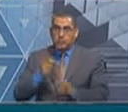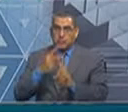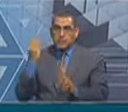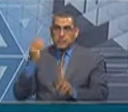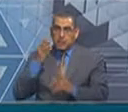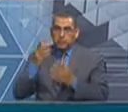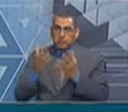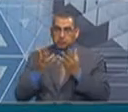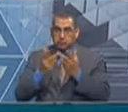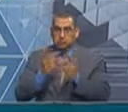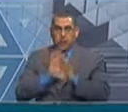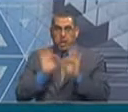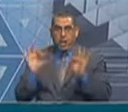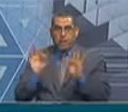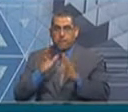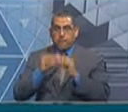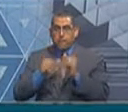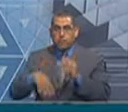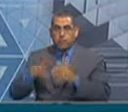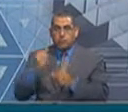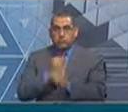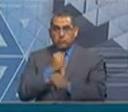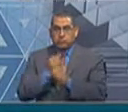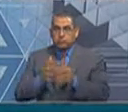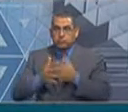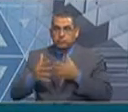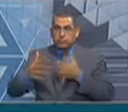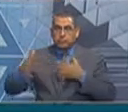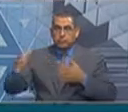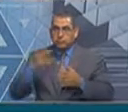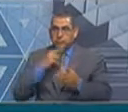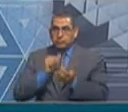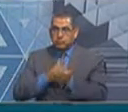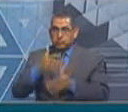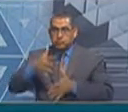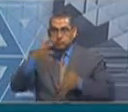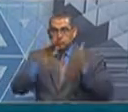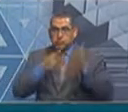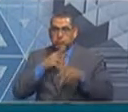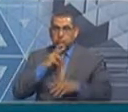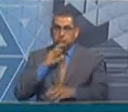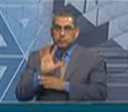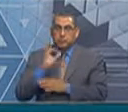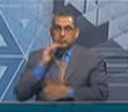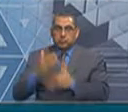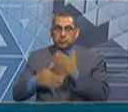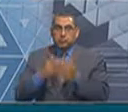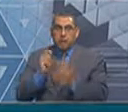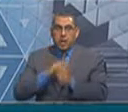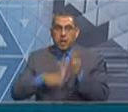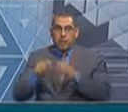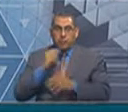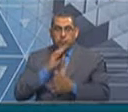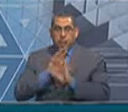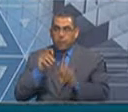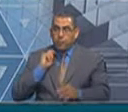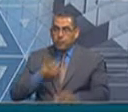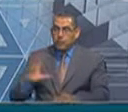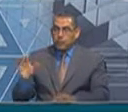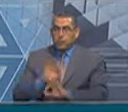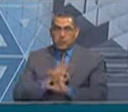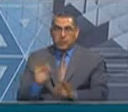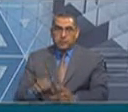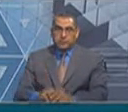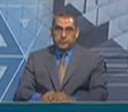بالتناغم والتكامل مع جهود التوسع في المجتمعات العمرانية الجديدة الجاري تنفيذها على مستوى